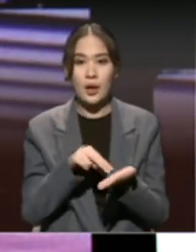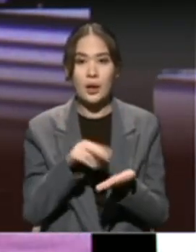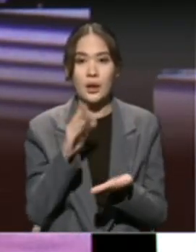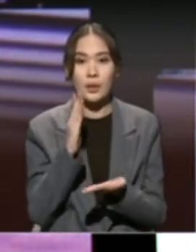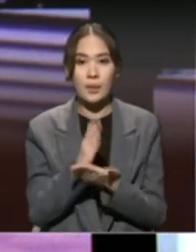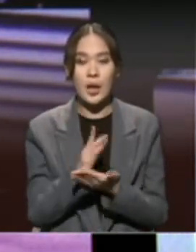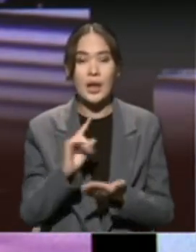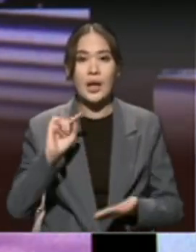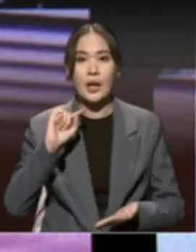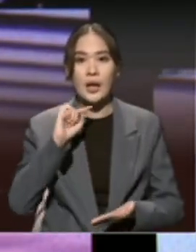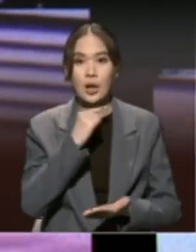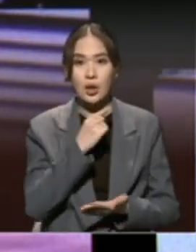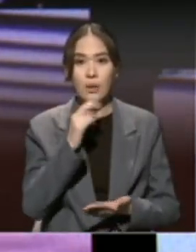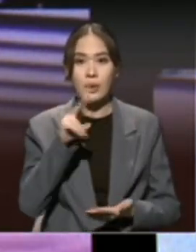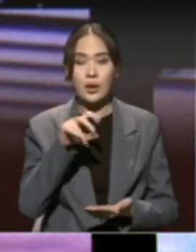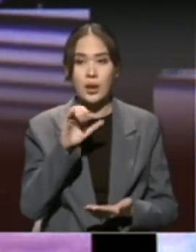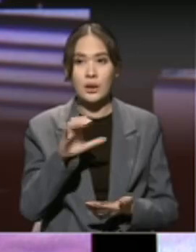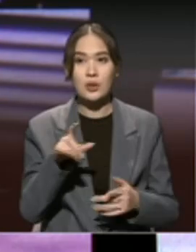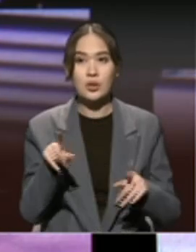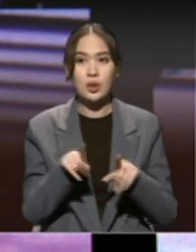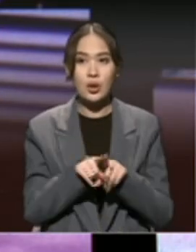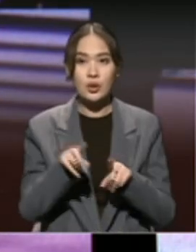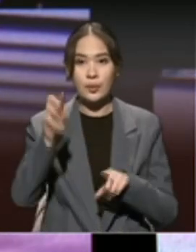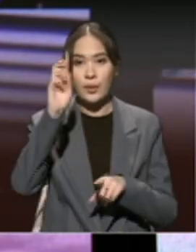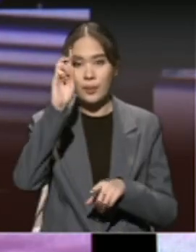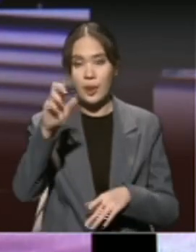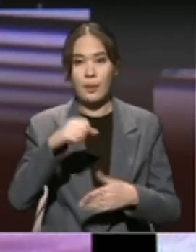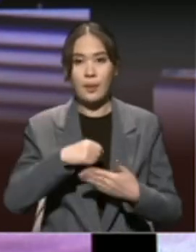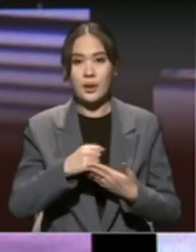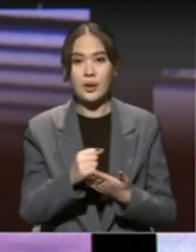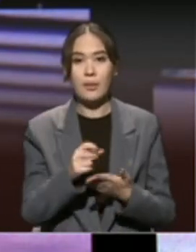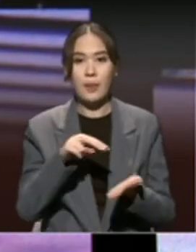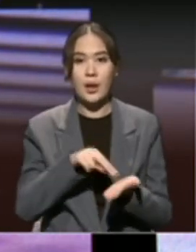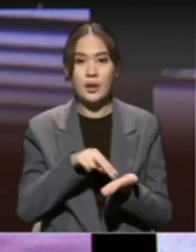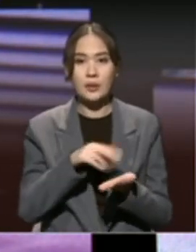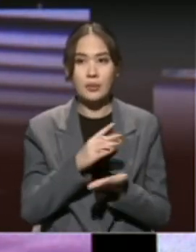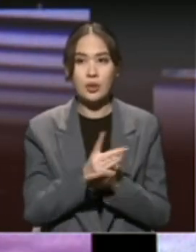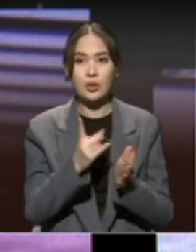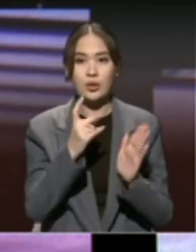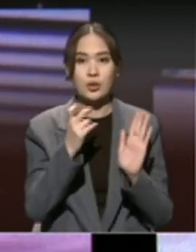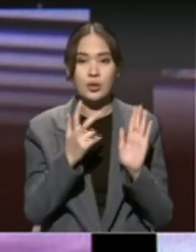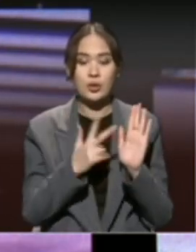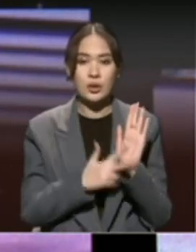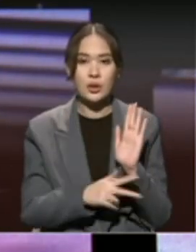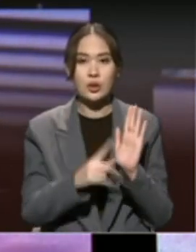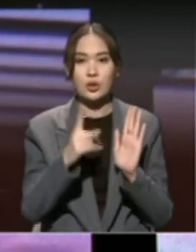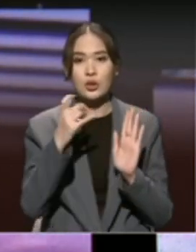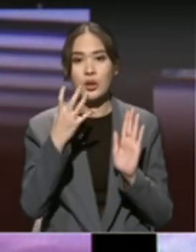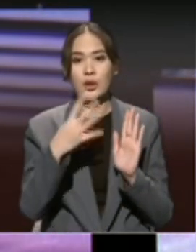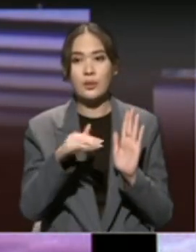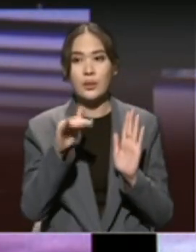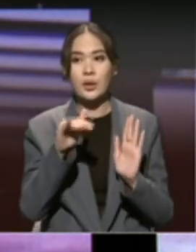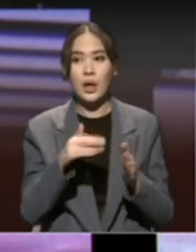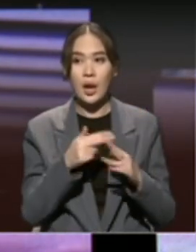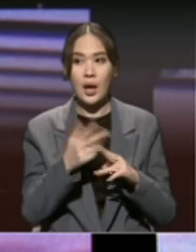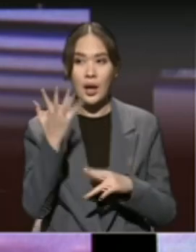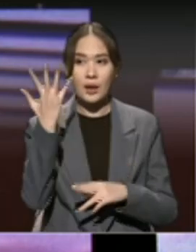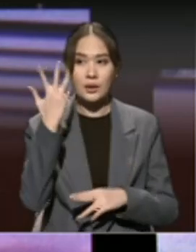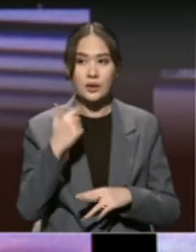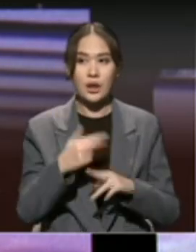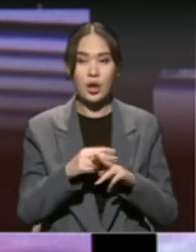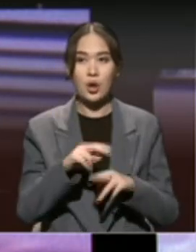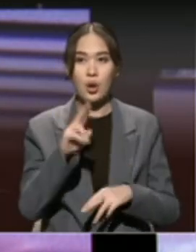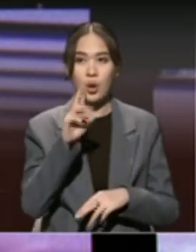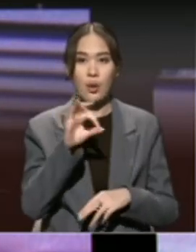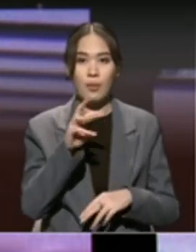де эконом кластың осындай неде мемлекеттің бекіткен бағасы бар. Шаршы метр 180-140 000 аспасын дейді. Енді соған келген кезде не істейді құрылыс